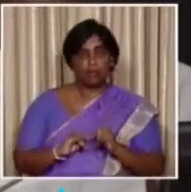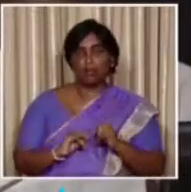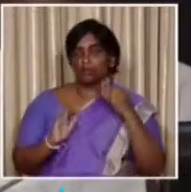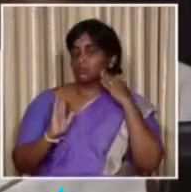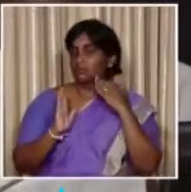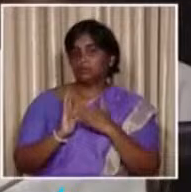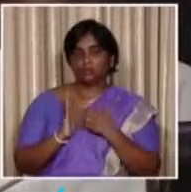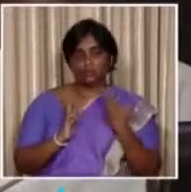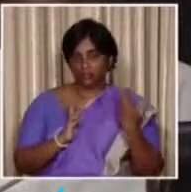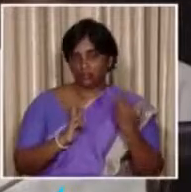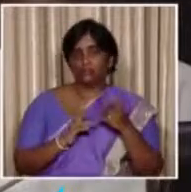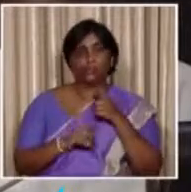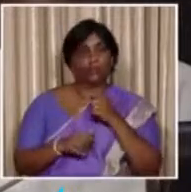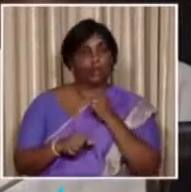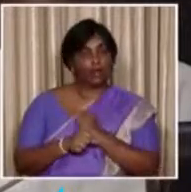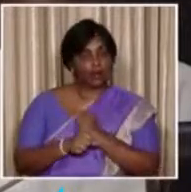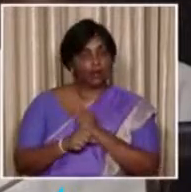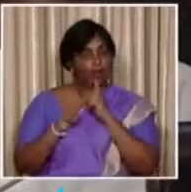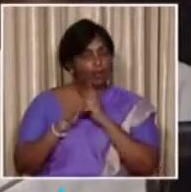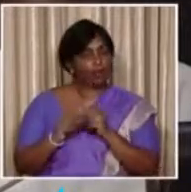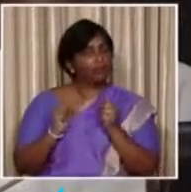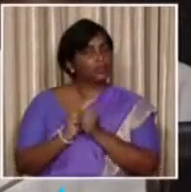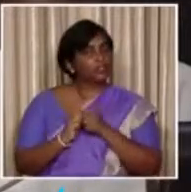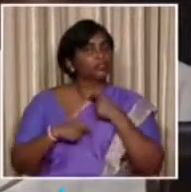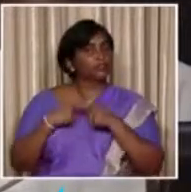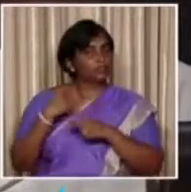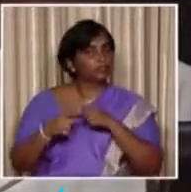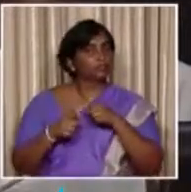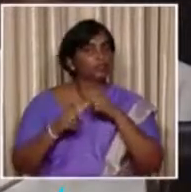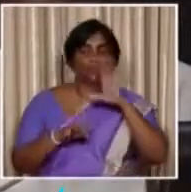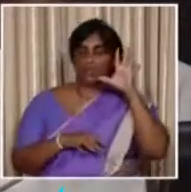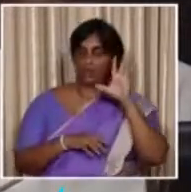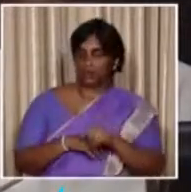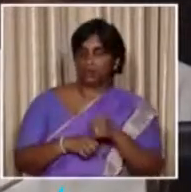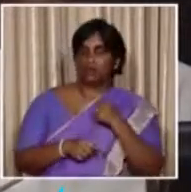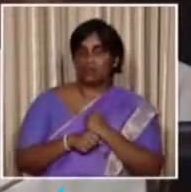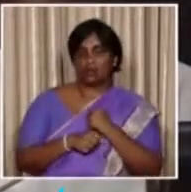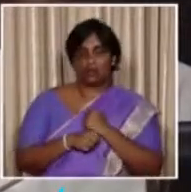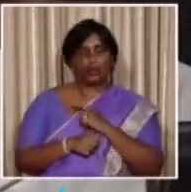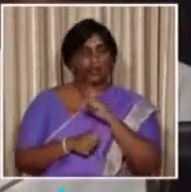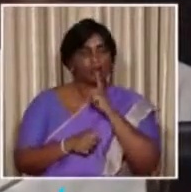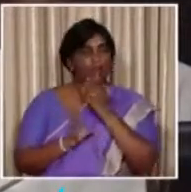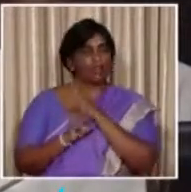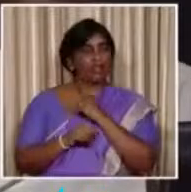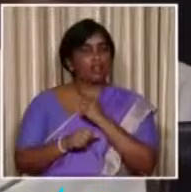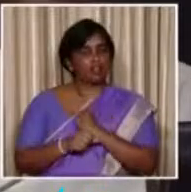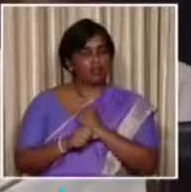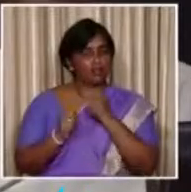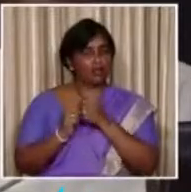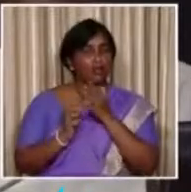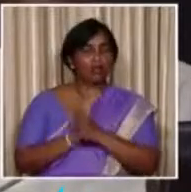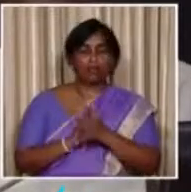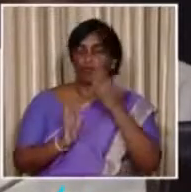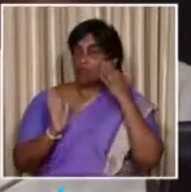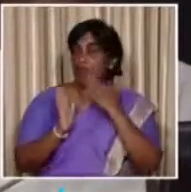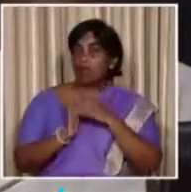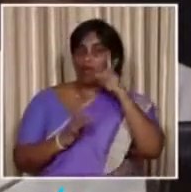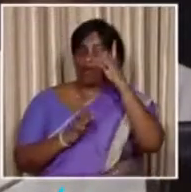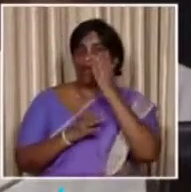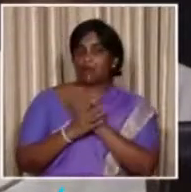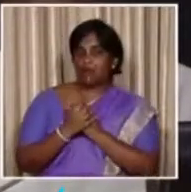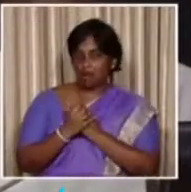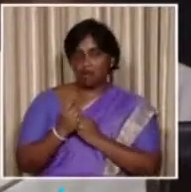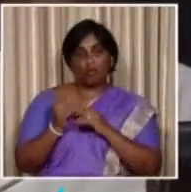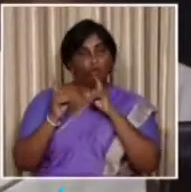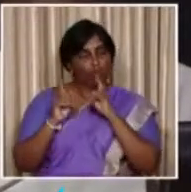නැ. ආණ්ඩුවක් වැඩ කරගෙන යනකොට ඔන්න ගේනවා. අපේ ආණ්ඩුව ගිය ආණ්ඩුව පැලැද්දුවේ තනි කර ආගම මුල් කරගෙන. මේ විදිහට